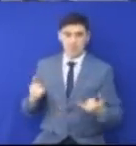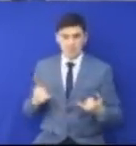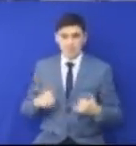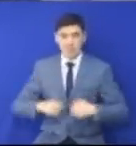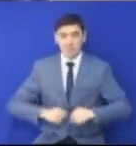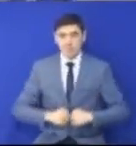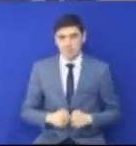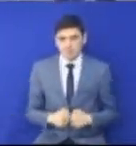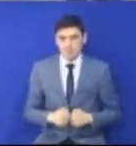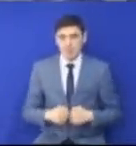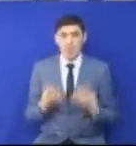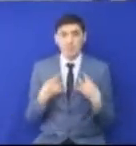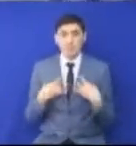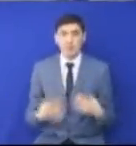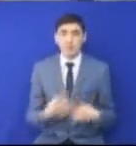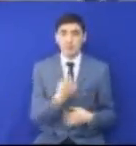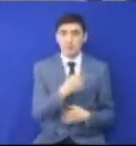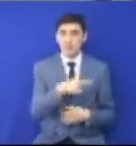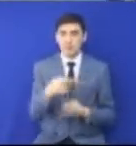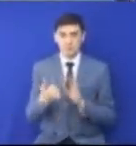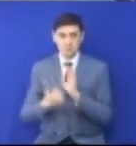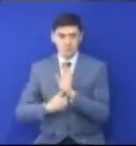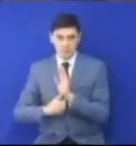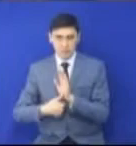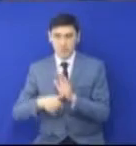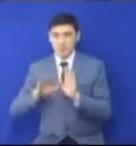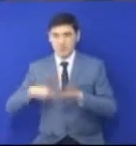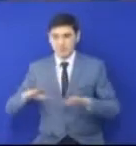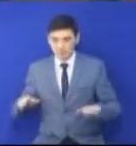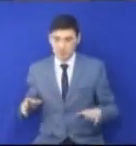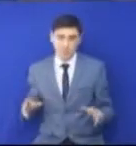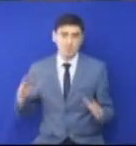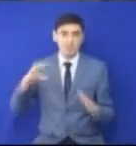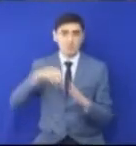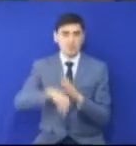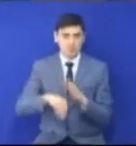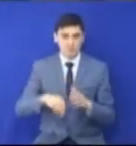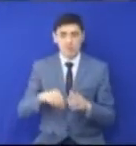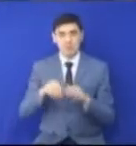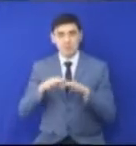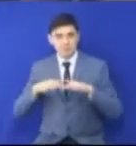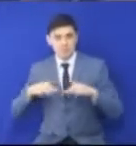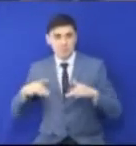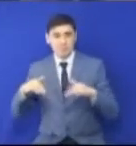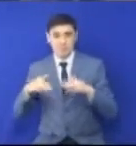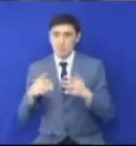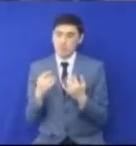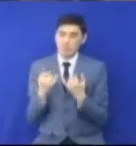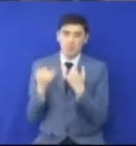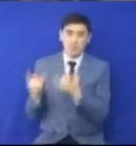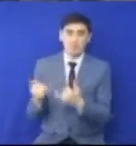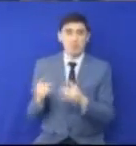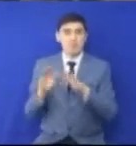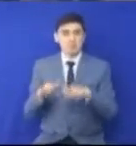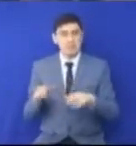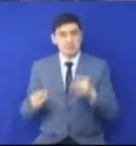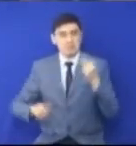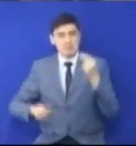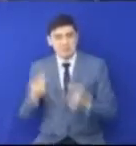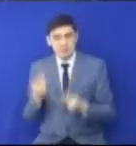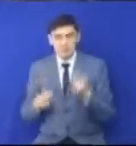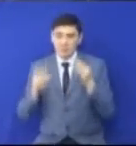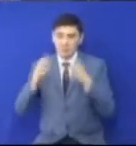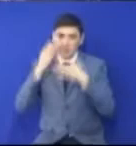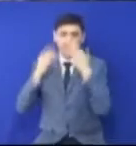Мерекелік шараға 1-ші мен 6-ші сынып аралығындағы оқушылар қатысты. Жақсы көңіл-күй жан азығы демекші, балаларға көтеріңкі көңіл-күй сыйлау